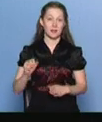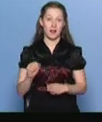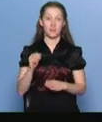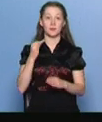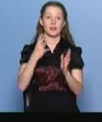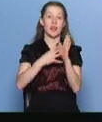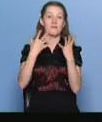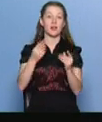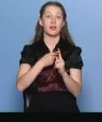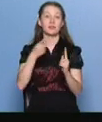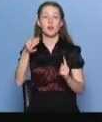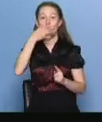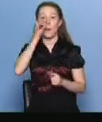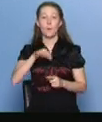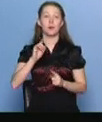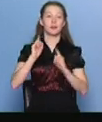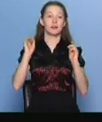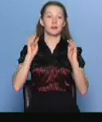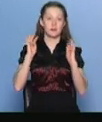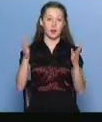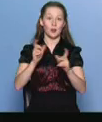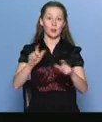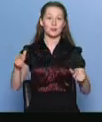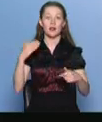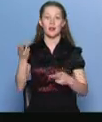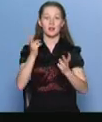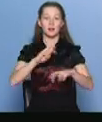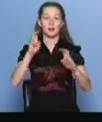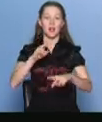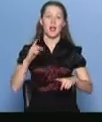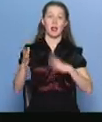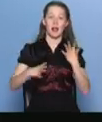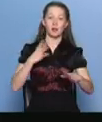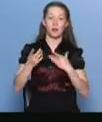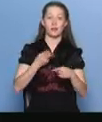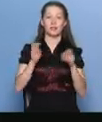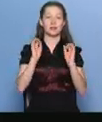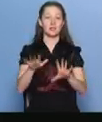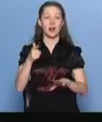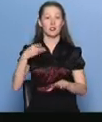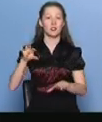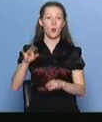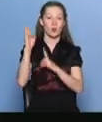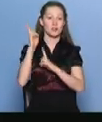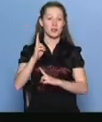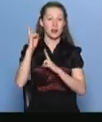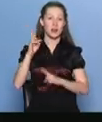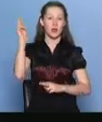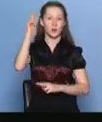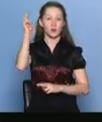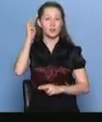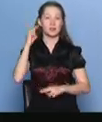руководством опытных наставников и спецслужб. Они штудировали теорию военной подготовки, сдавали нормы ГТО, стреляли, проходили курсы выживания